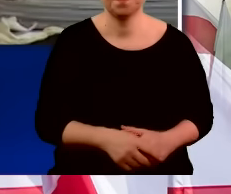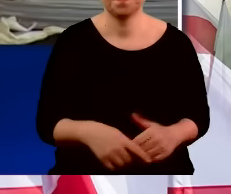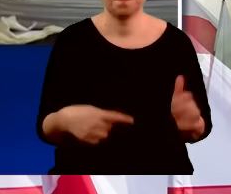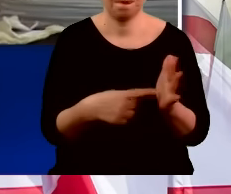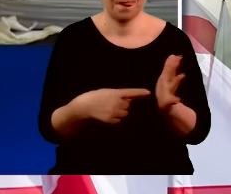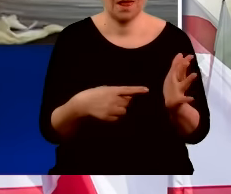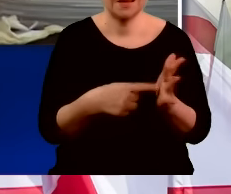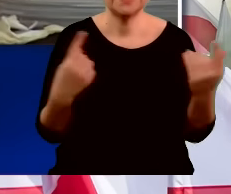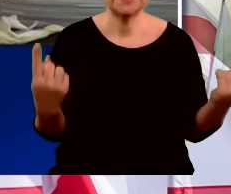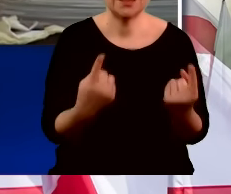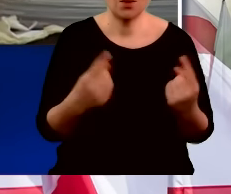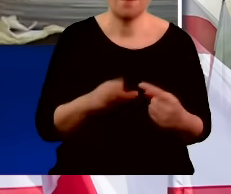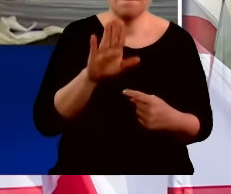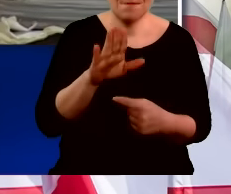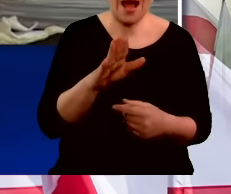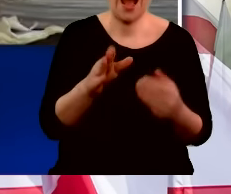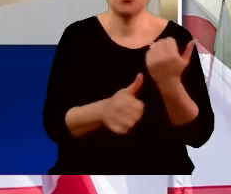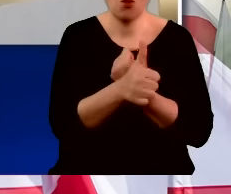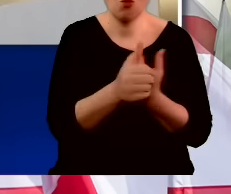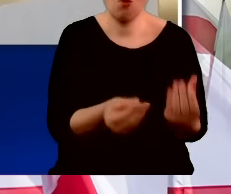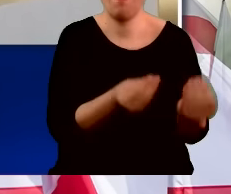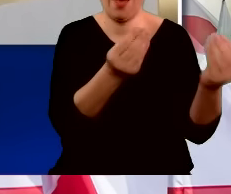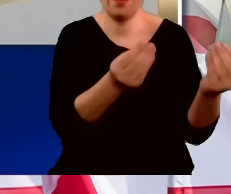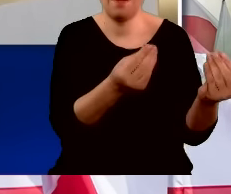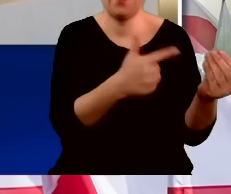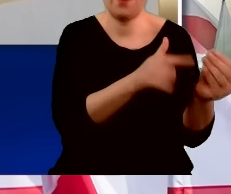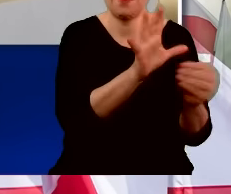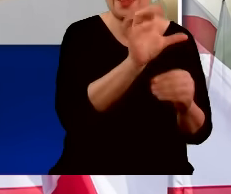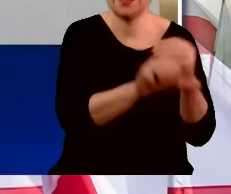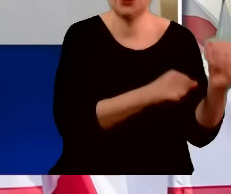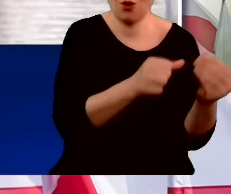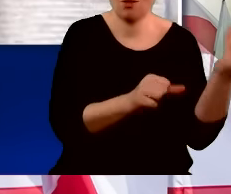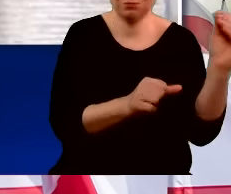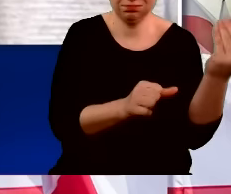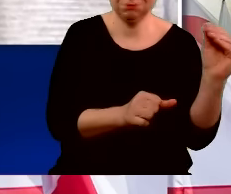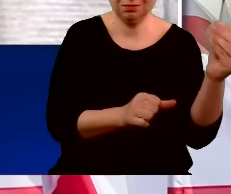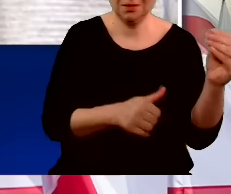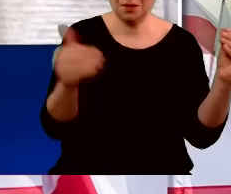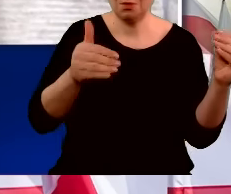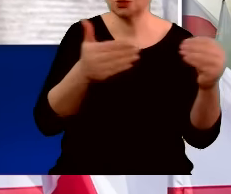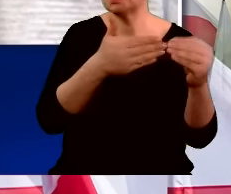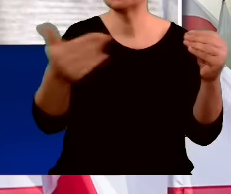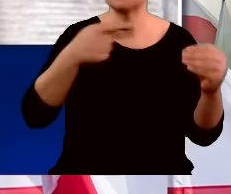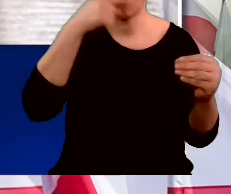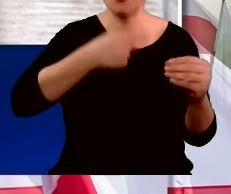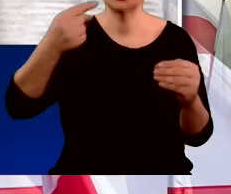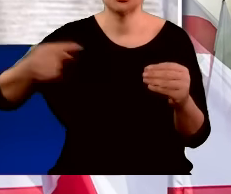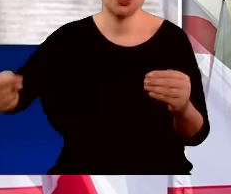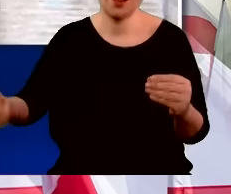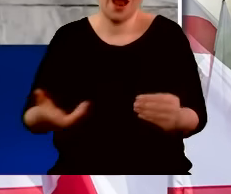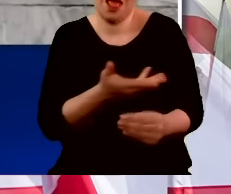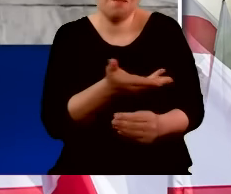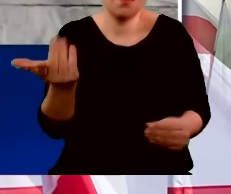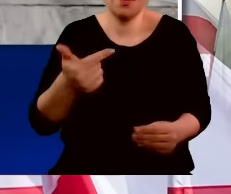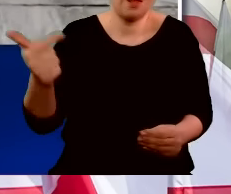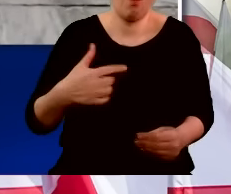sytuacja. Oni mają taki dokument, bo mają akt łaski prezydenta z 2015 roku i mogą mieć jakiekolwiek inne orzeczenie. Ich to już nie powinno dotykać.